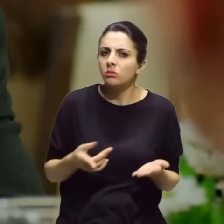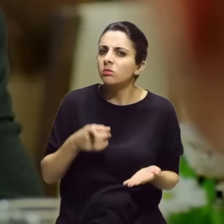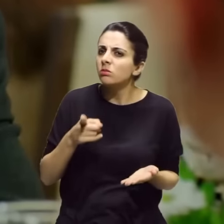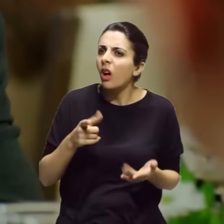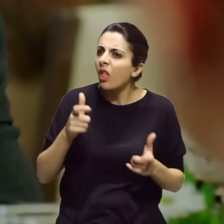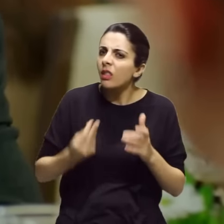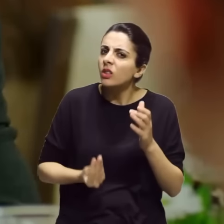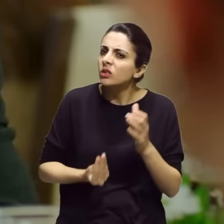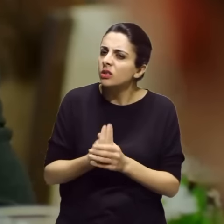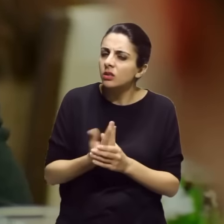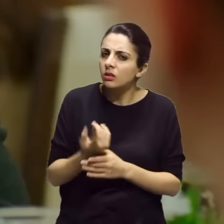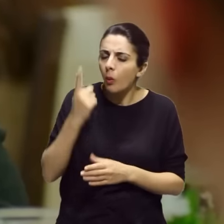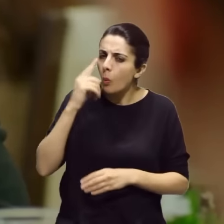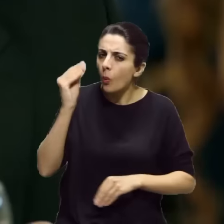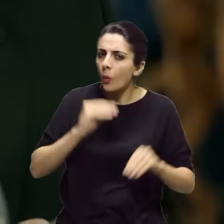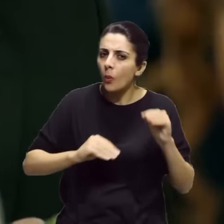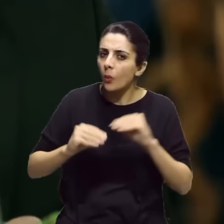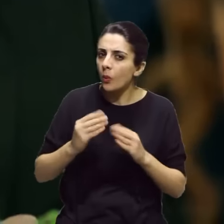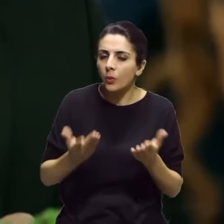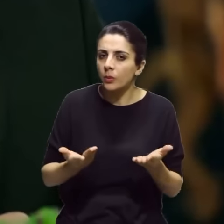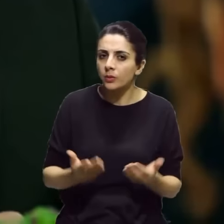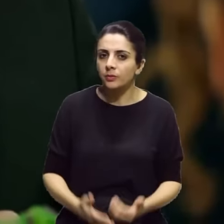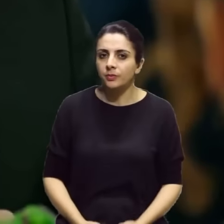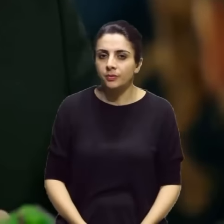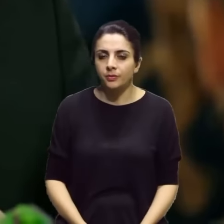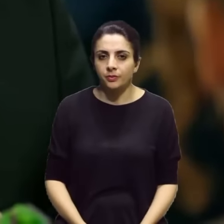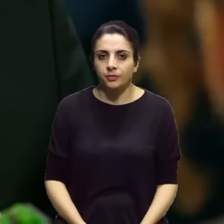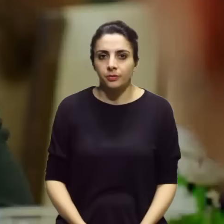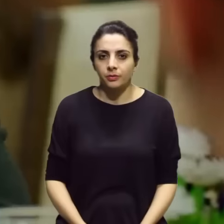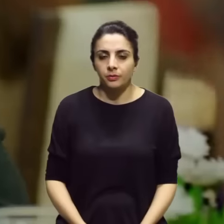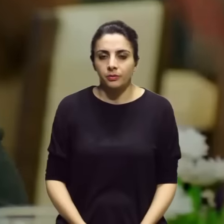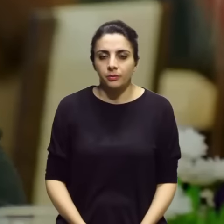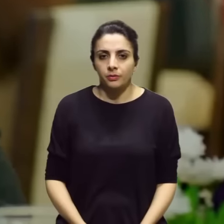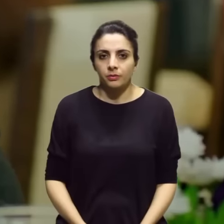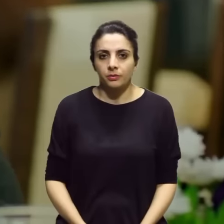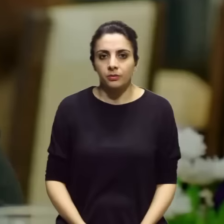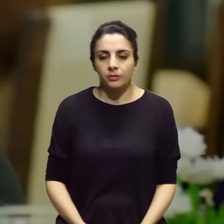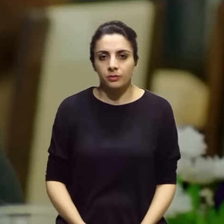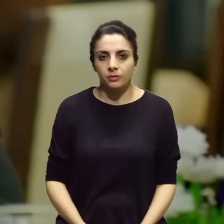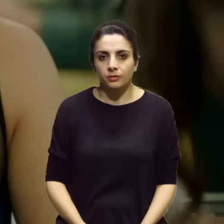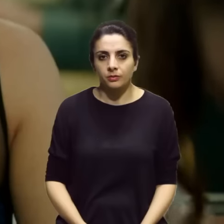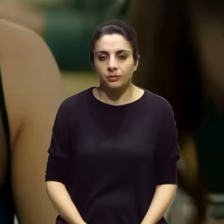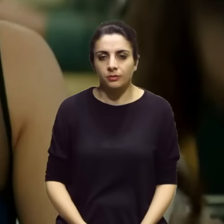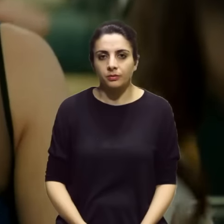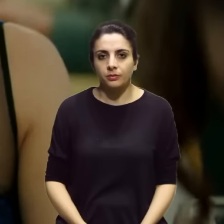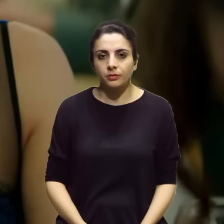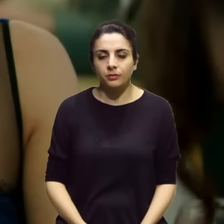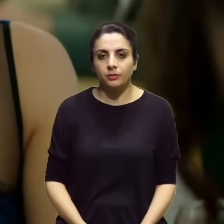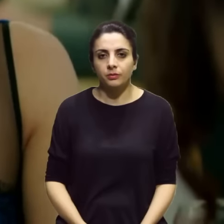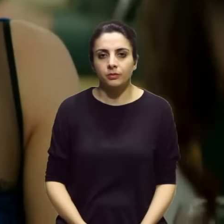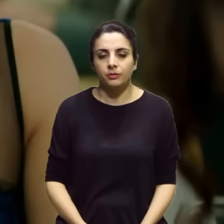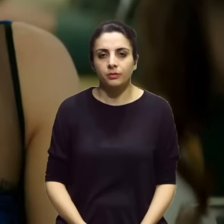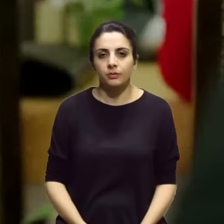Sen nereden çıkardın bunu ya? Mazhar Sabri'ye bileniyor. Sabri hesap sorar bakışlarda, kulaklarına kadar